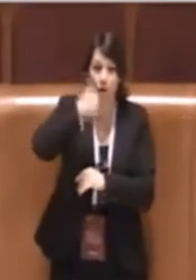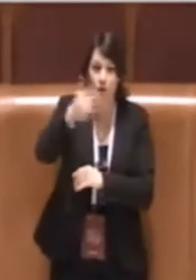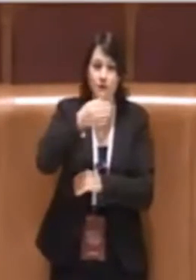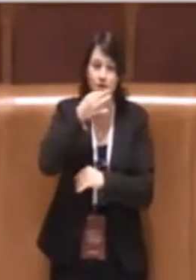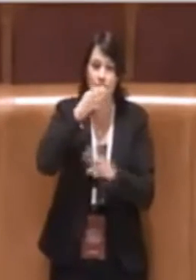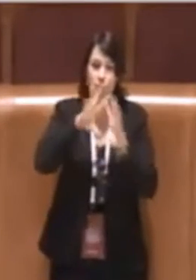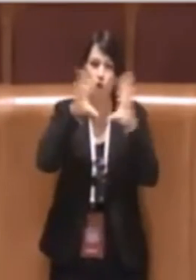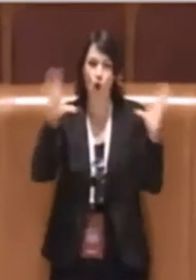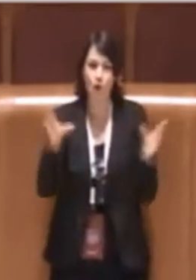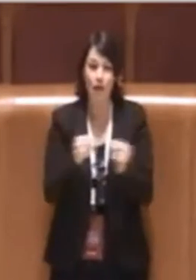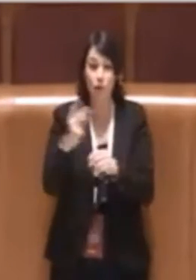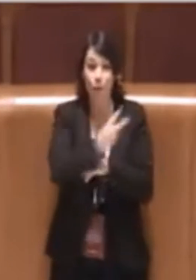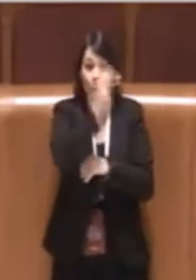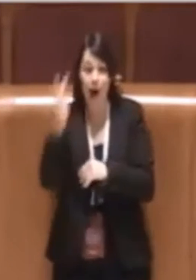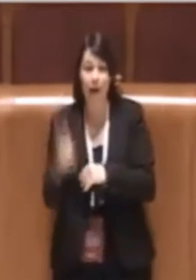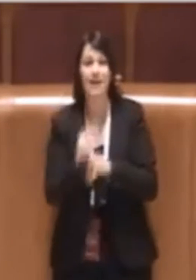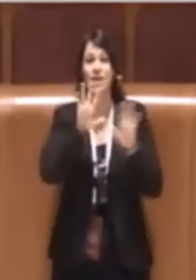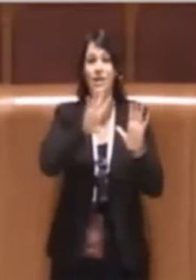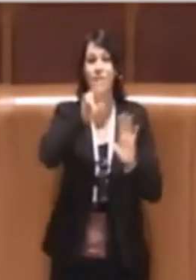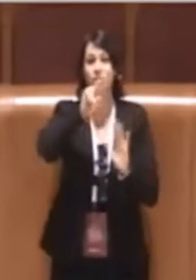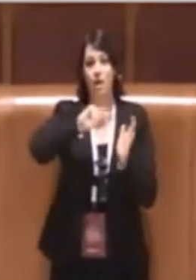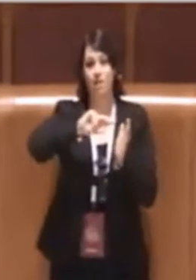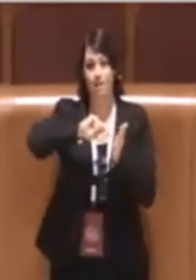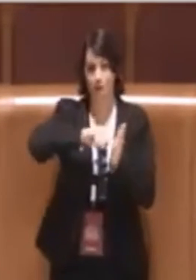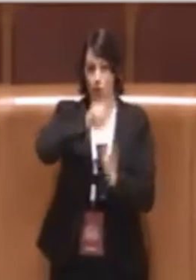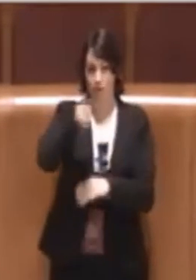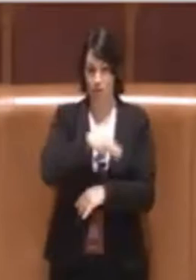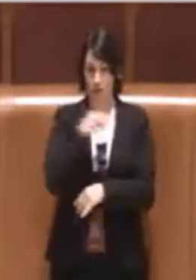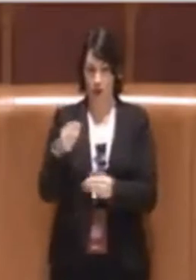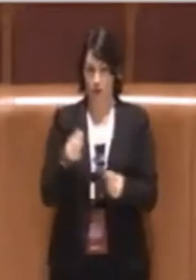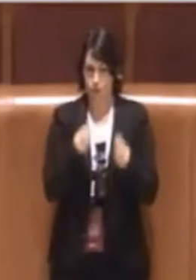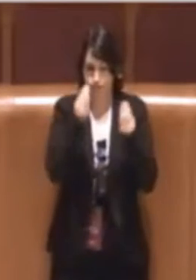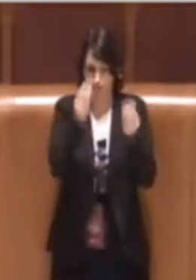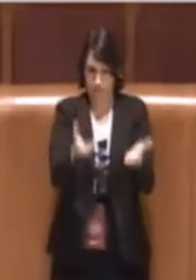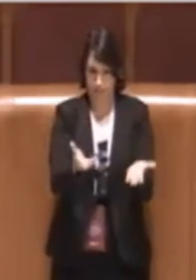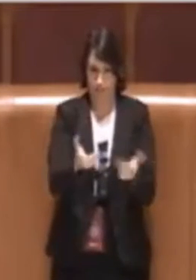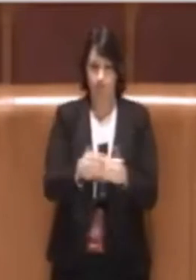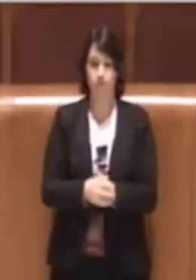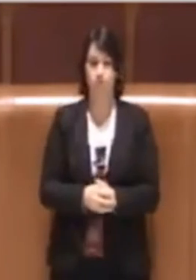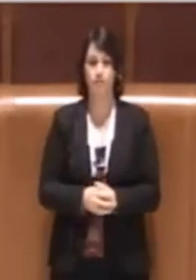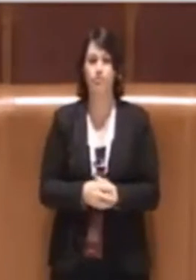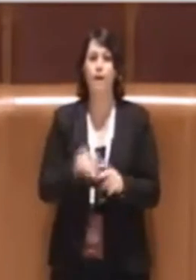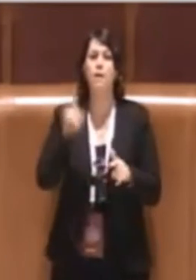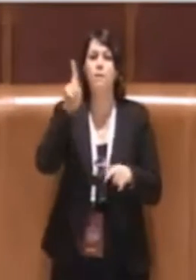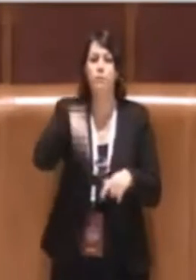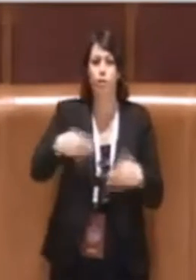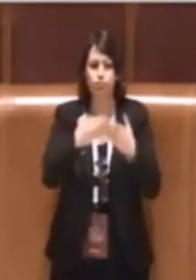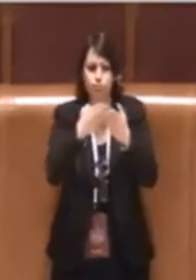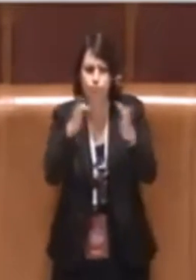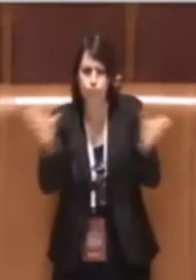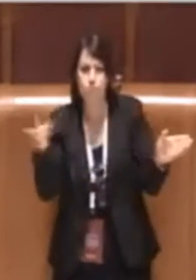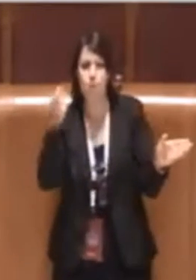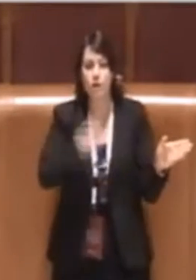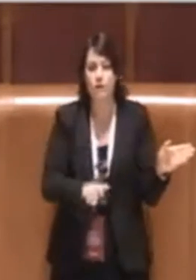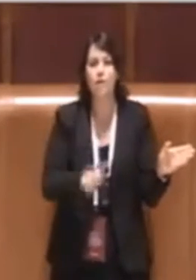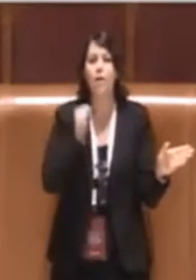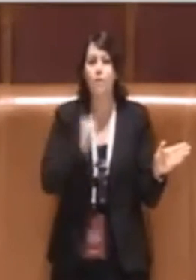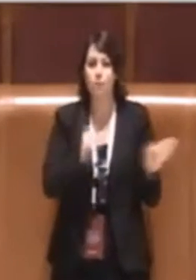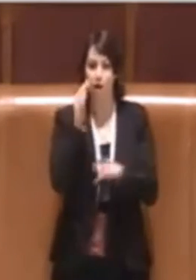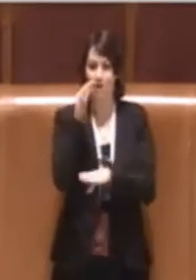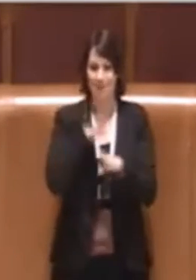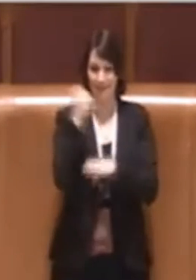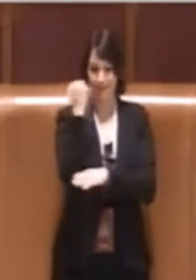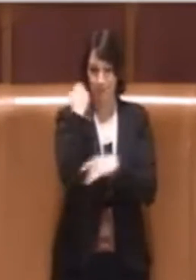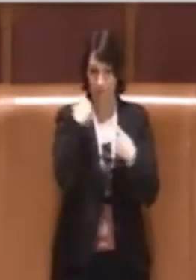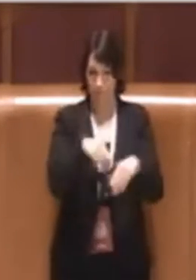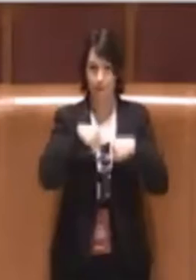di euro in 2 anni, ma lo allarghiamo anche per una maggiore disponibilità di accesso ai beneficiari, ad esempio. Infatti,